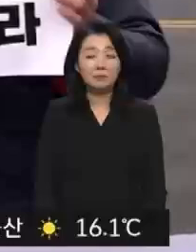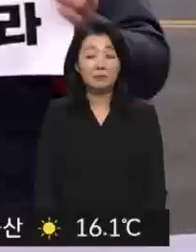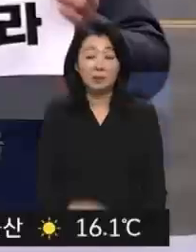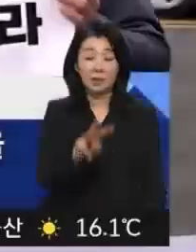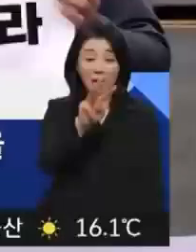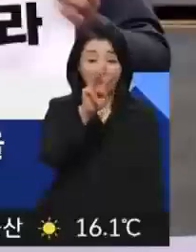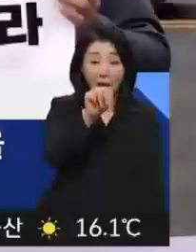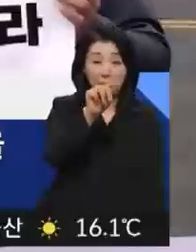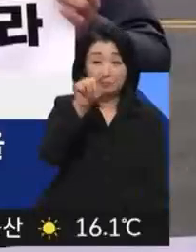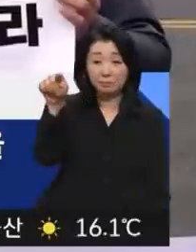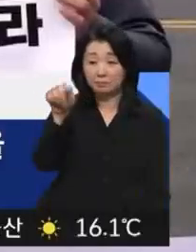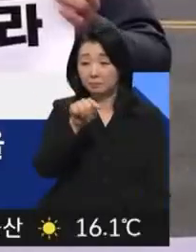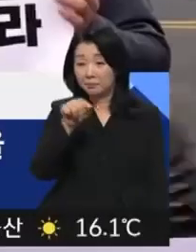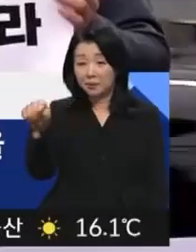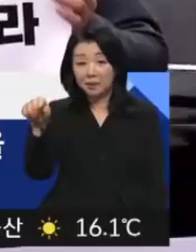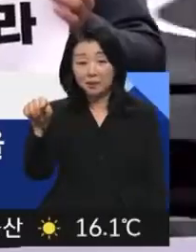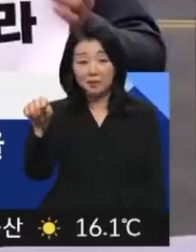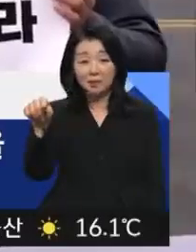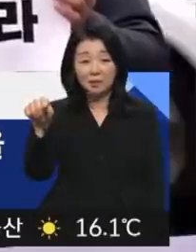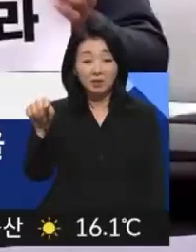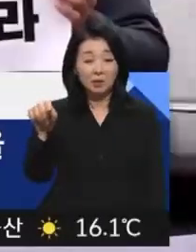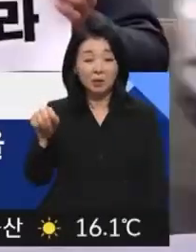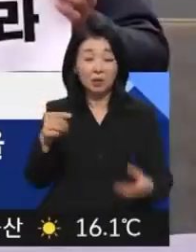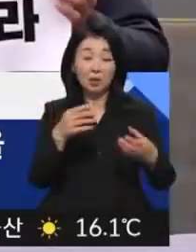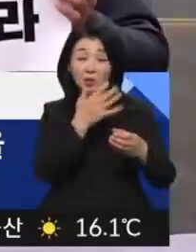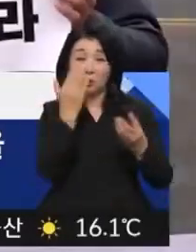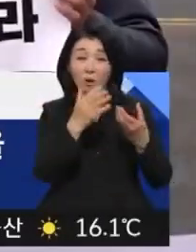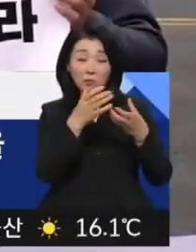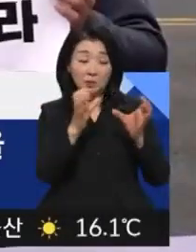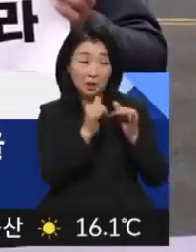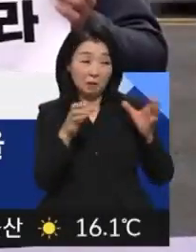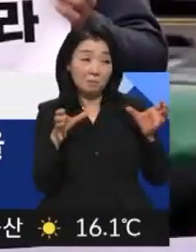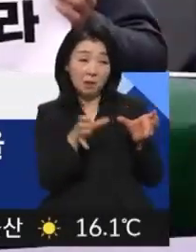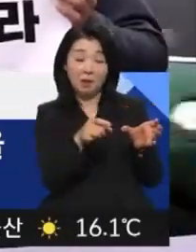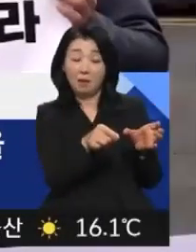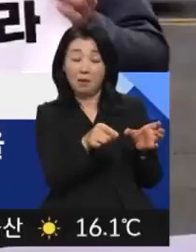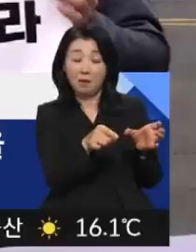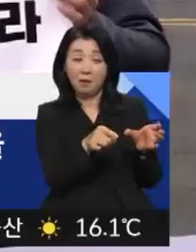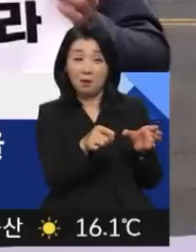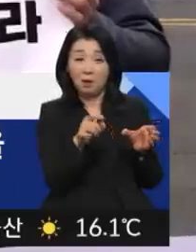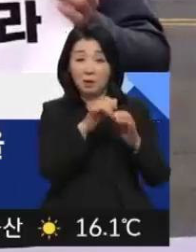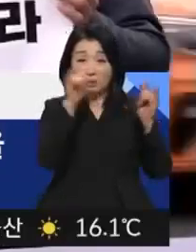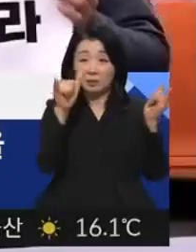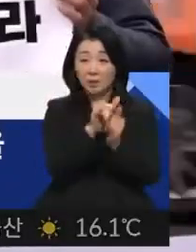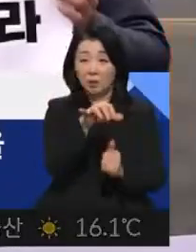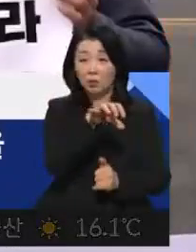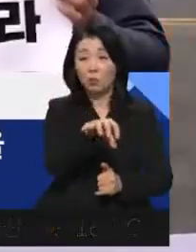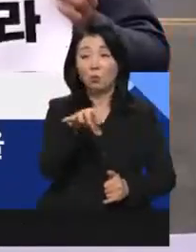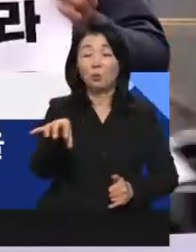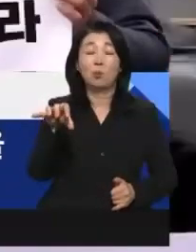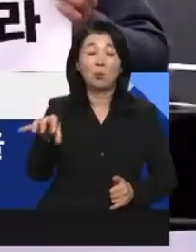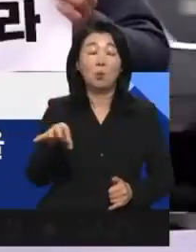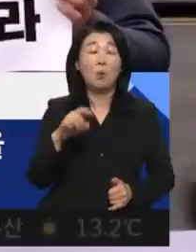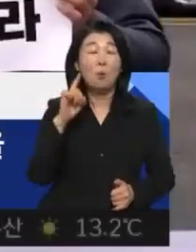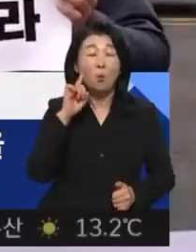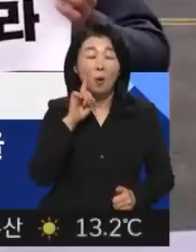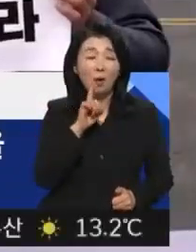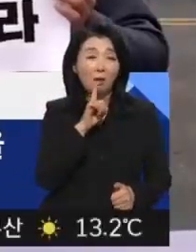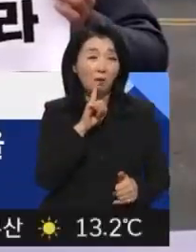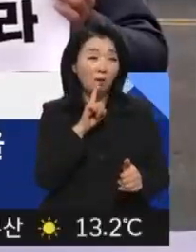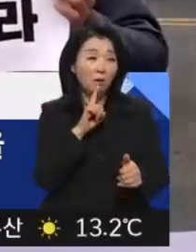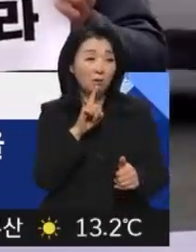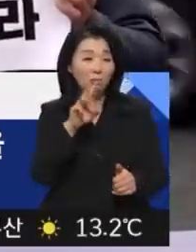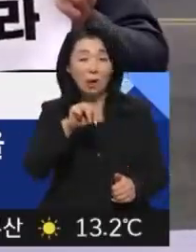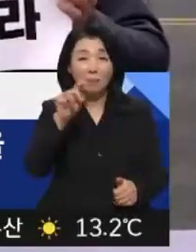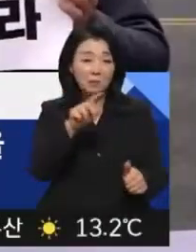MZ라는 말이 우리들을 지칭하고서부터 사회 곳곳에서는 MZ라는 말을 제 입에 굴리기 좋은 사탕처럼 돌려먹는